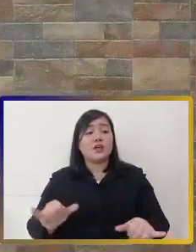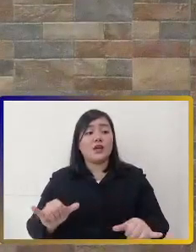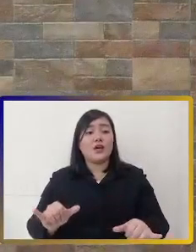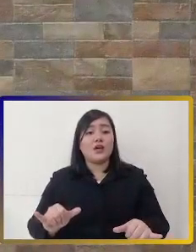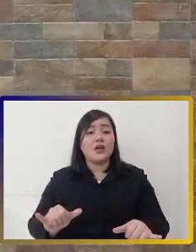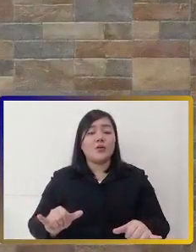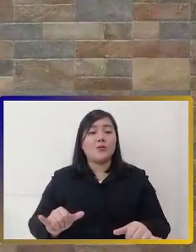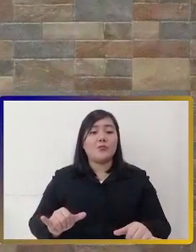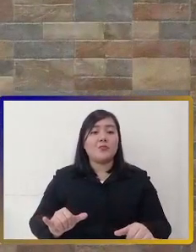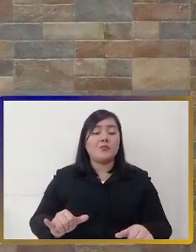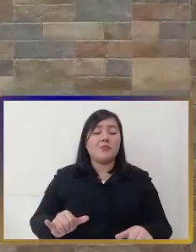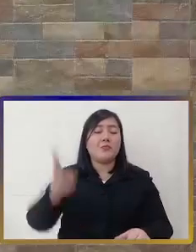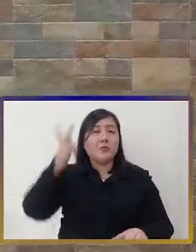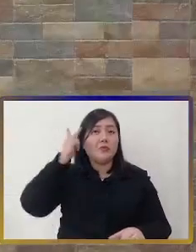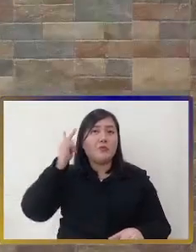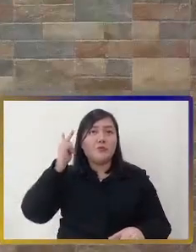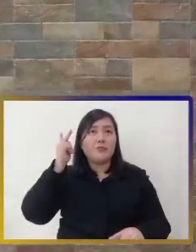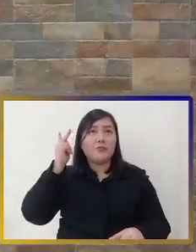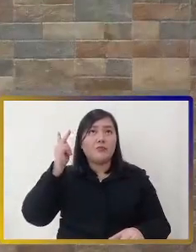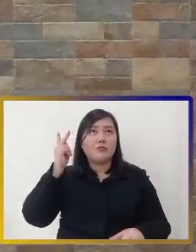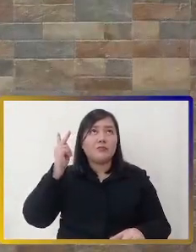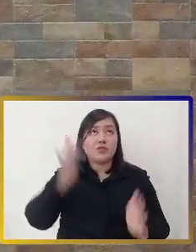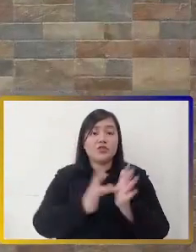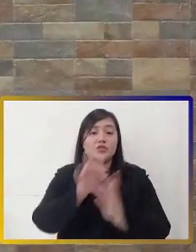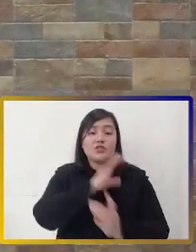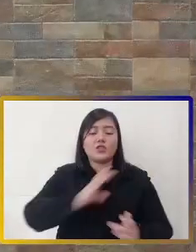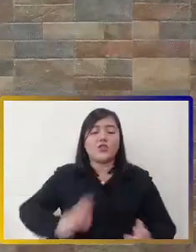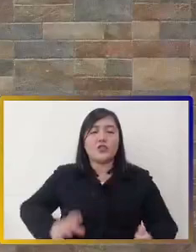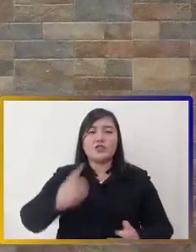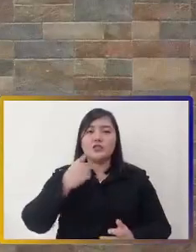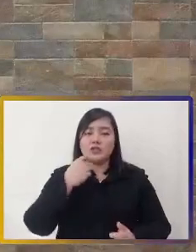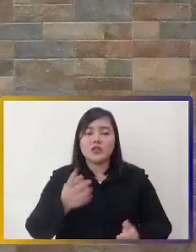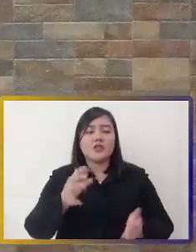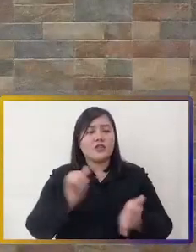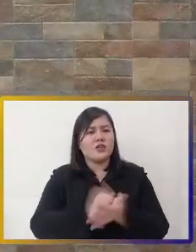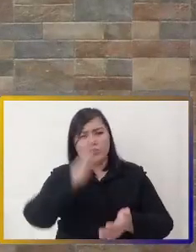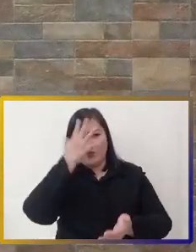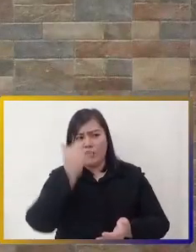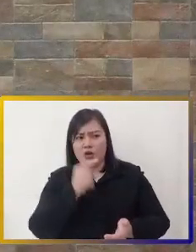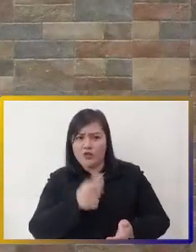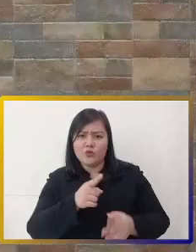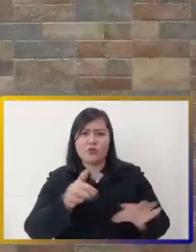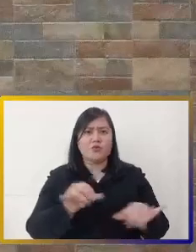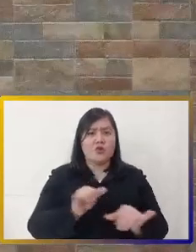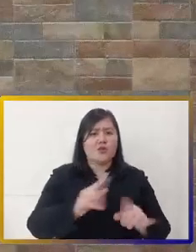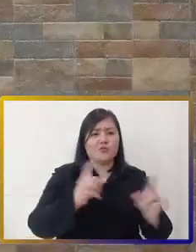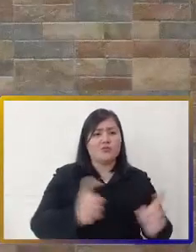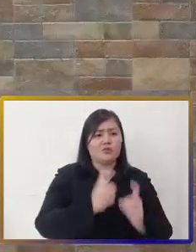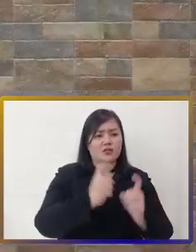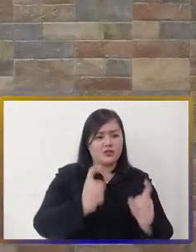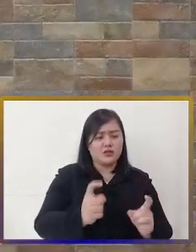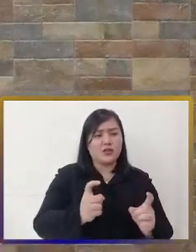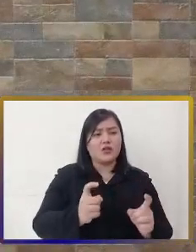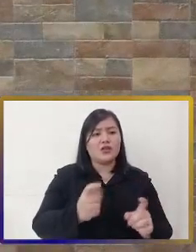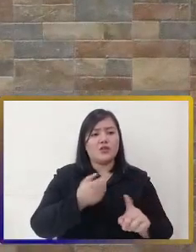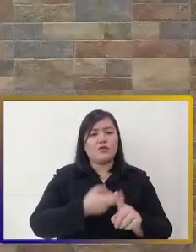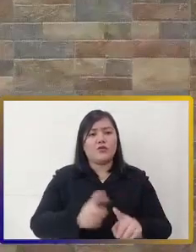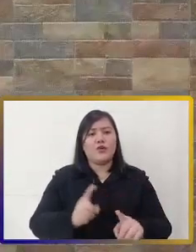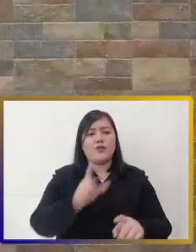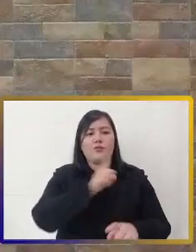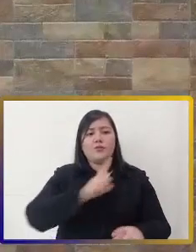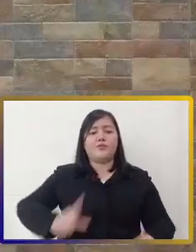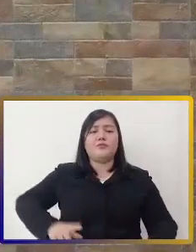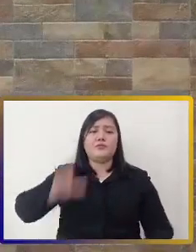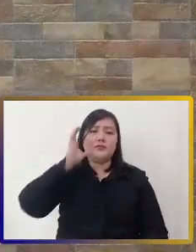dito, nabanggit niya po yan. Na kaya ko po sinasabi yan sa inyo, it's because, ito po, I'm just giving you an aerial view,